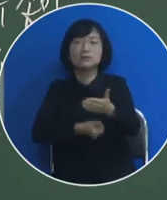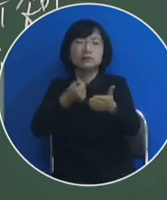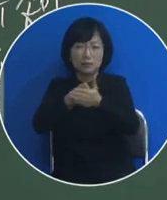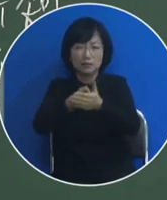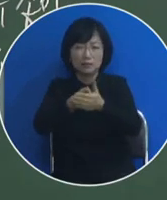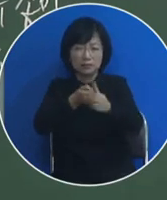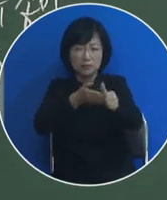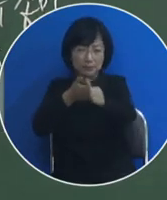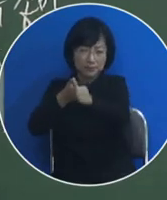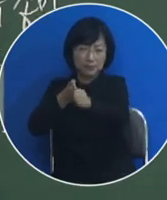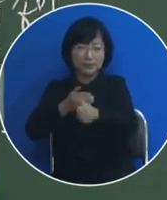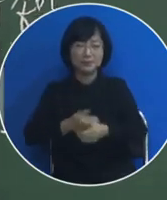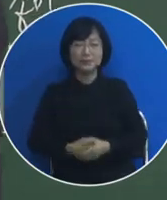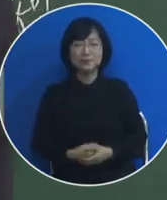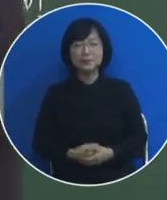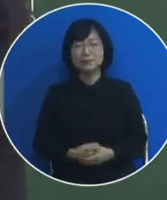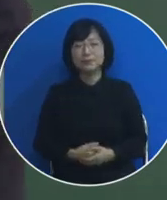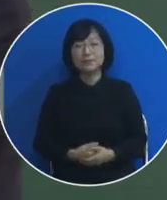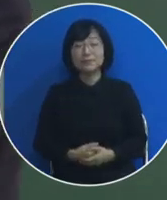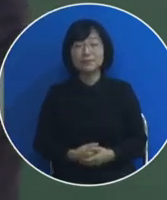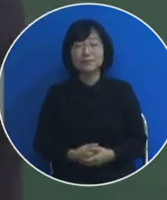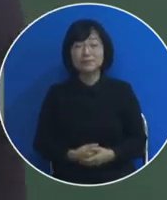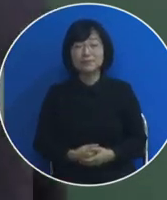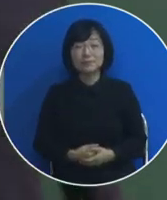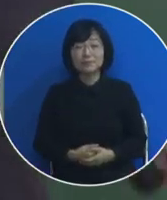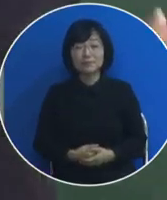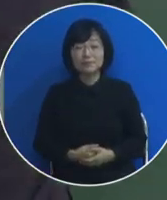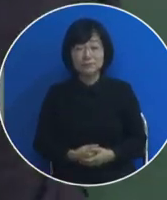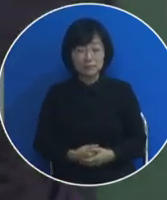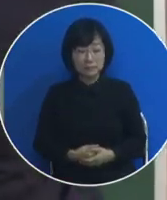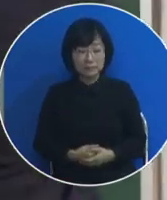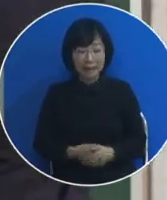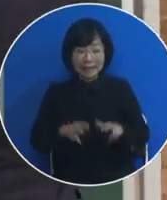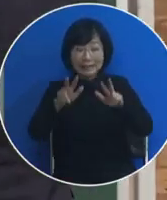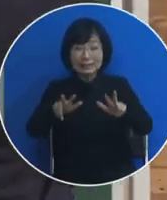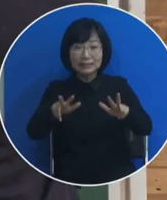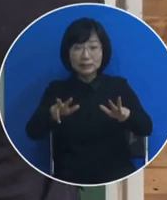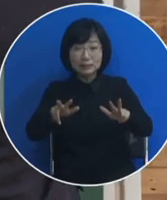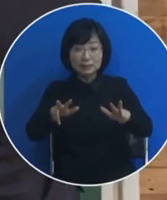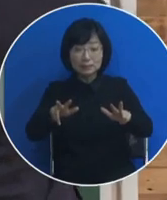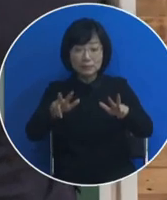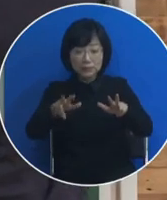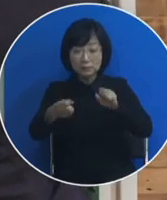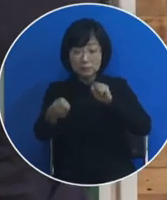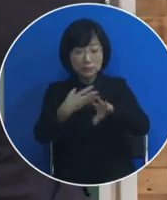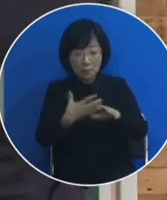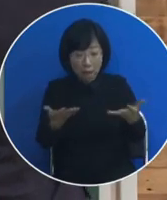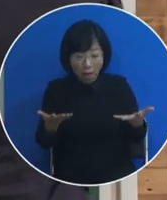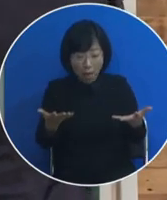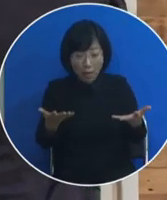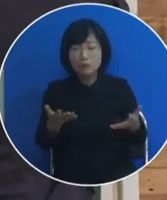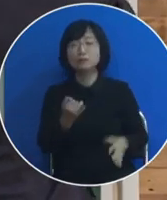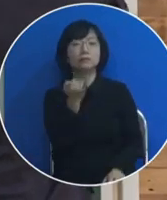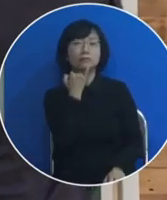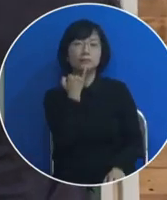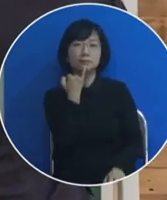His hidden and ultimate plan. 지금 응답 없어도 괜찮습니다. It's all right, even if there are no answers right